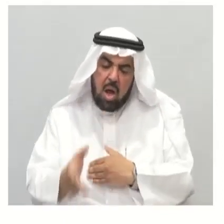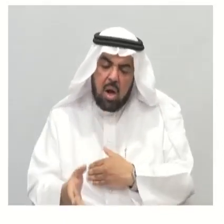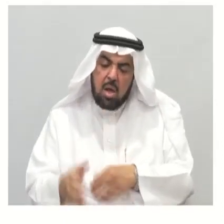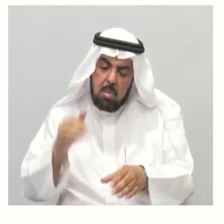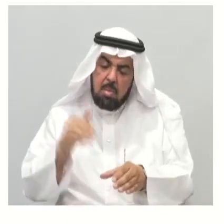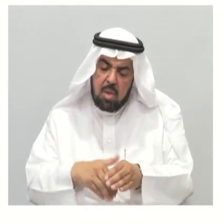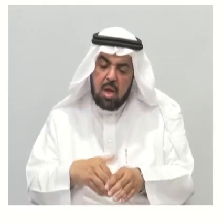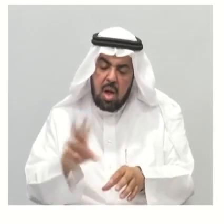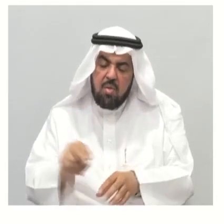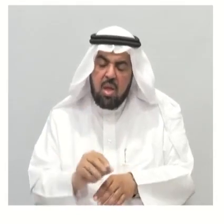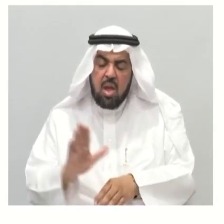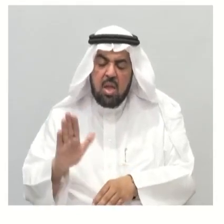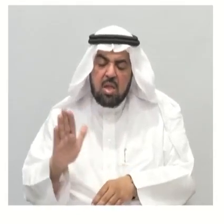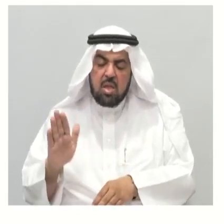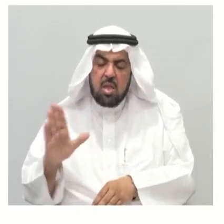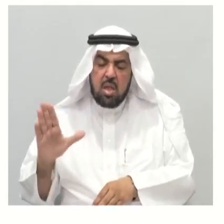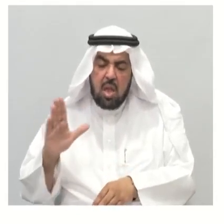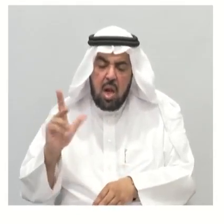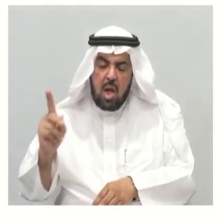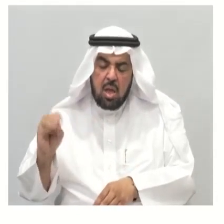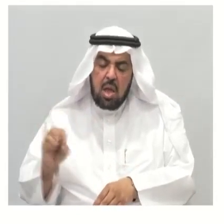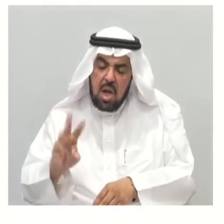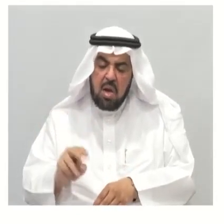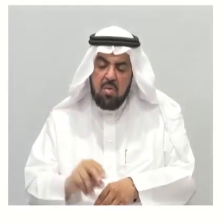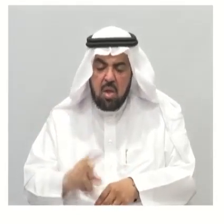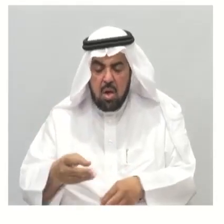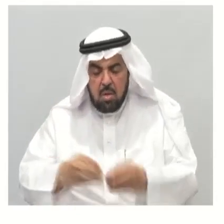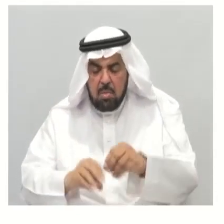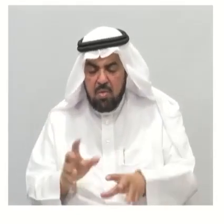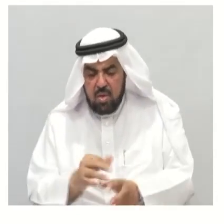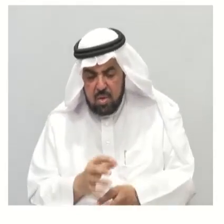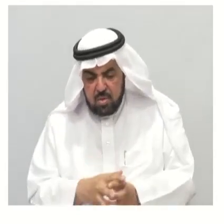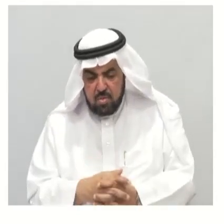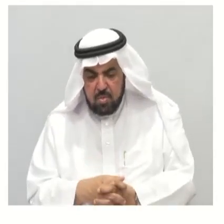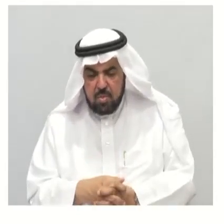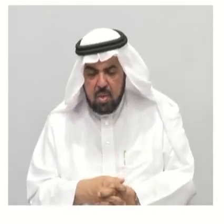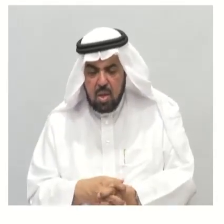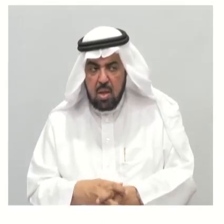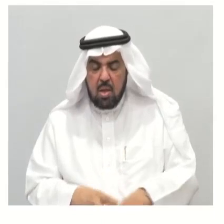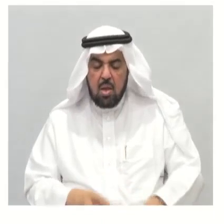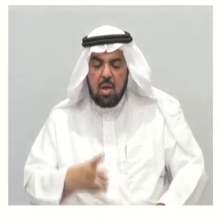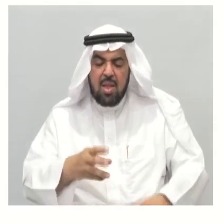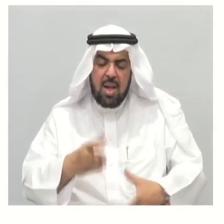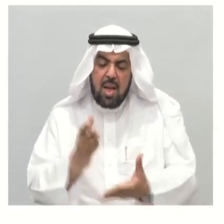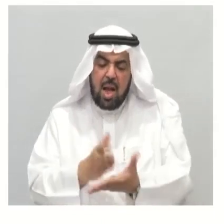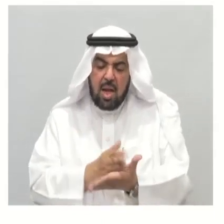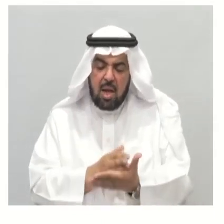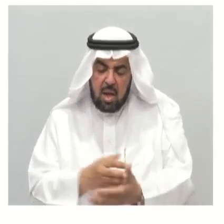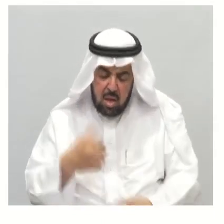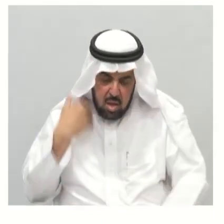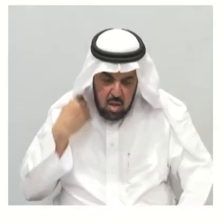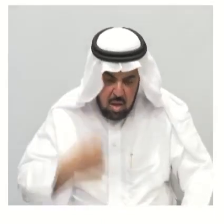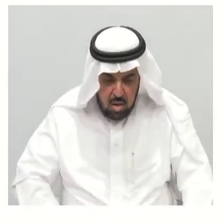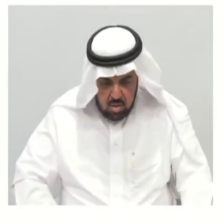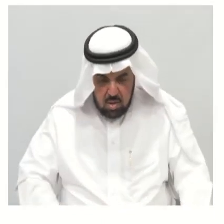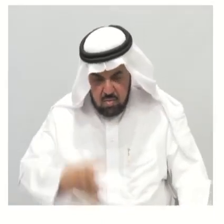السلطة بقيت سلطة، لم يحدث لها أي تغير كيميائي. أيضا أمعن النظر في هذه الصورة، هل ترى عدة ثقوب